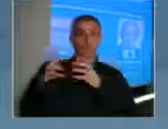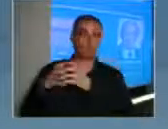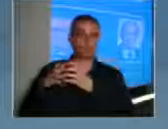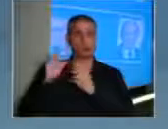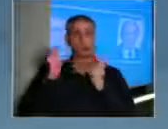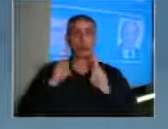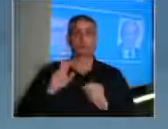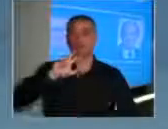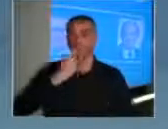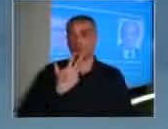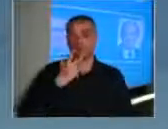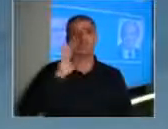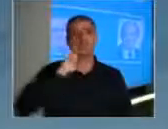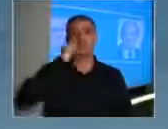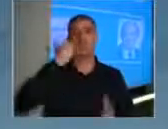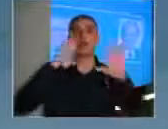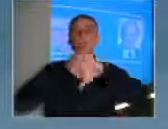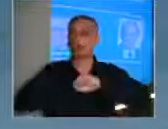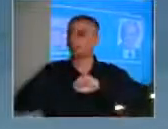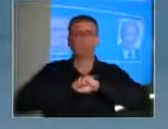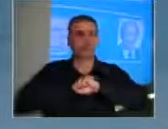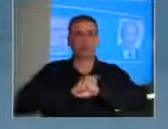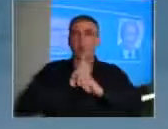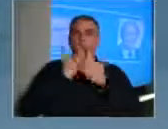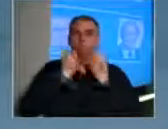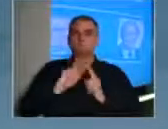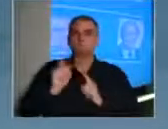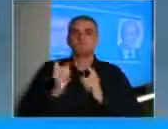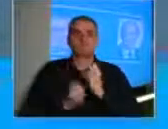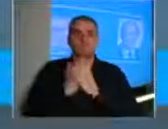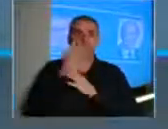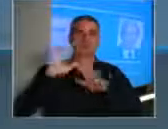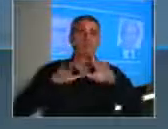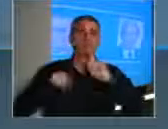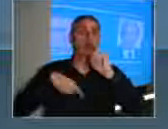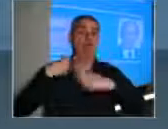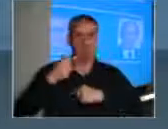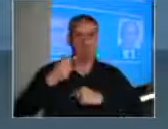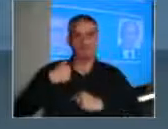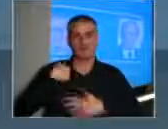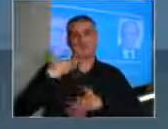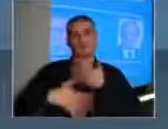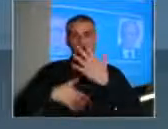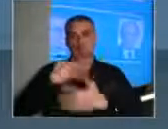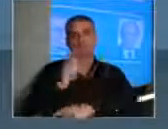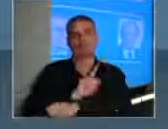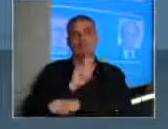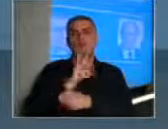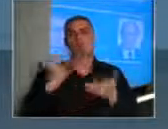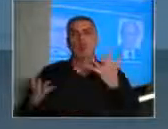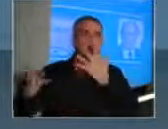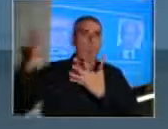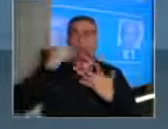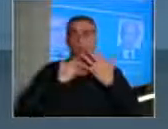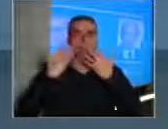גם אופציה שלישית, שגם מחר בערב לא יהיה ברור מי ירכיב את הממשלה הבאה ונתגלגל לתקופה של חוסר